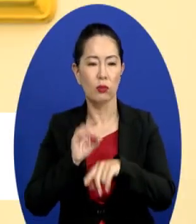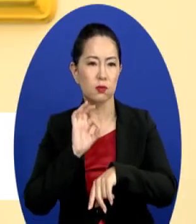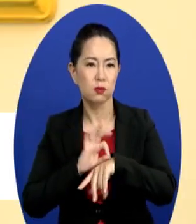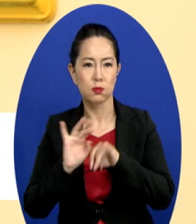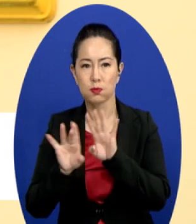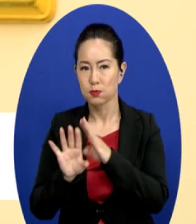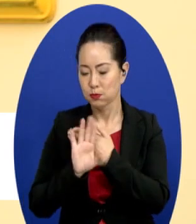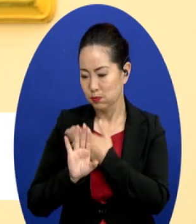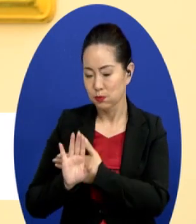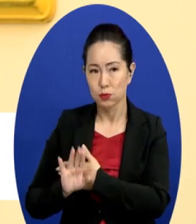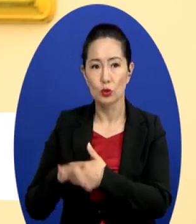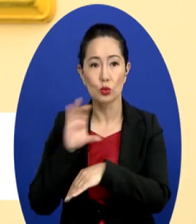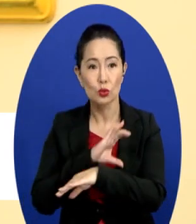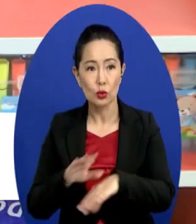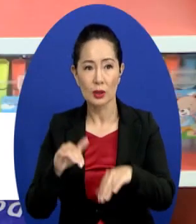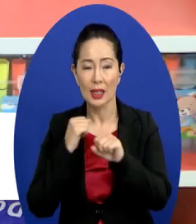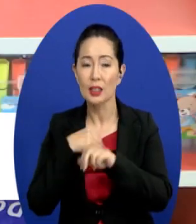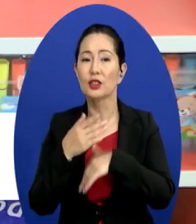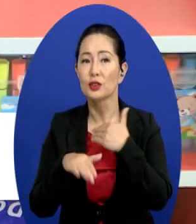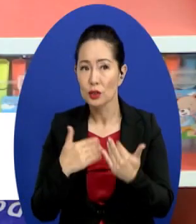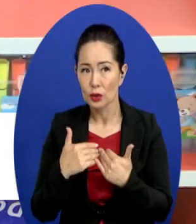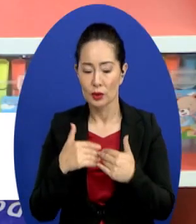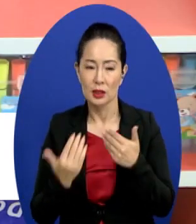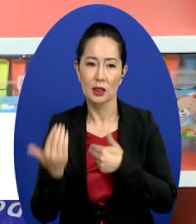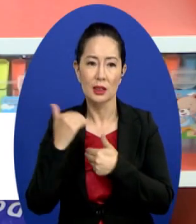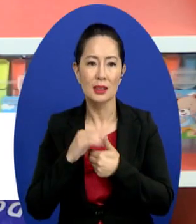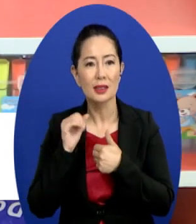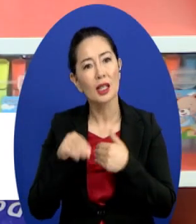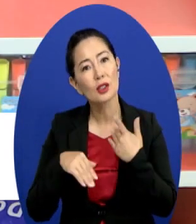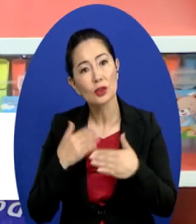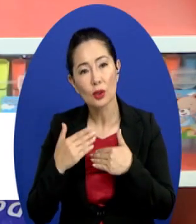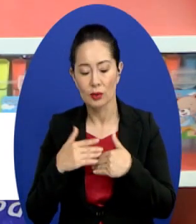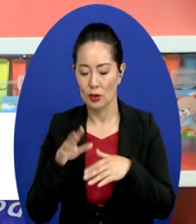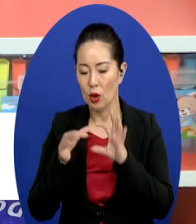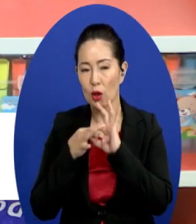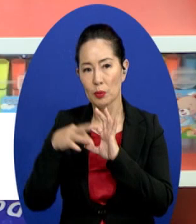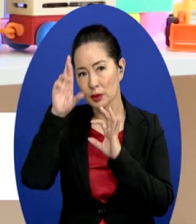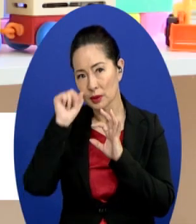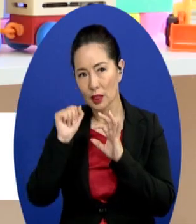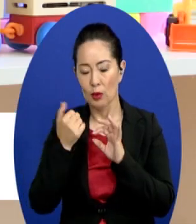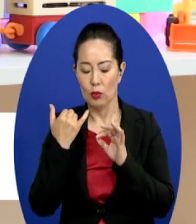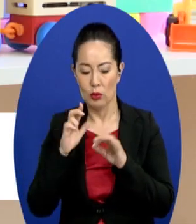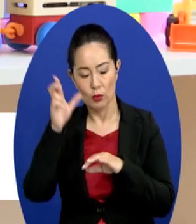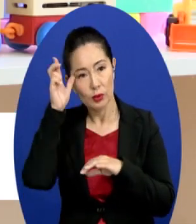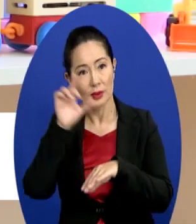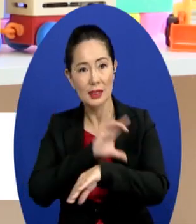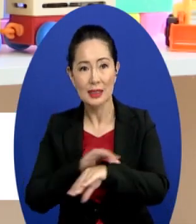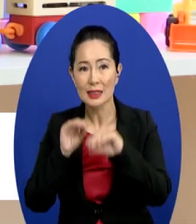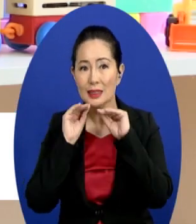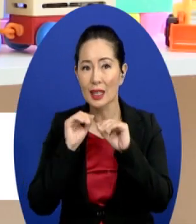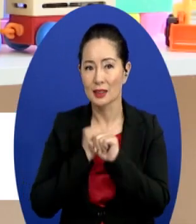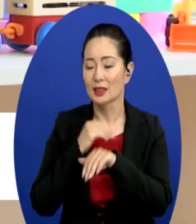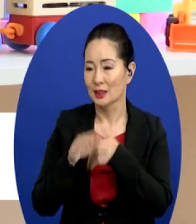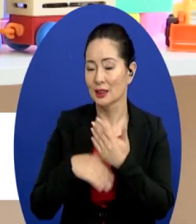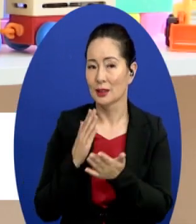дэглэмийг баримталж сургалтын үйл ажиллагаагаа явуулна. Элсэлтийг хэрхэн явуулахыг харьяа яам нийслэлийн боловсруулалтын газраас чиглэл өгөн ажиллаж